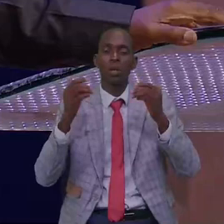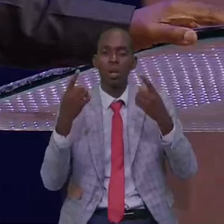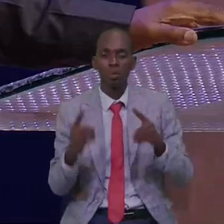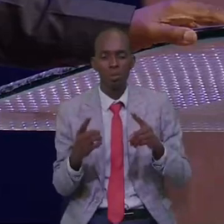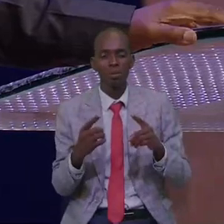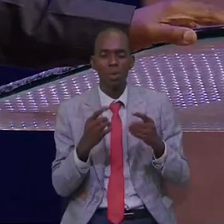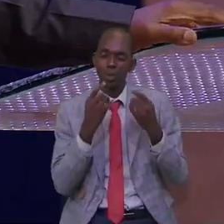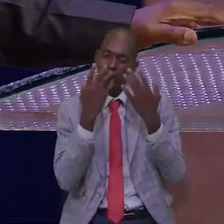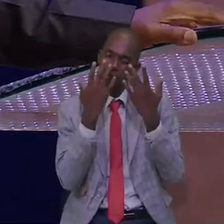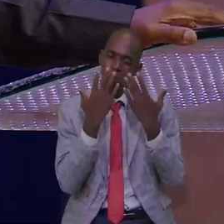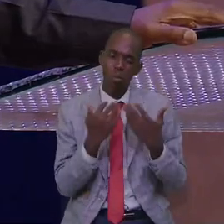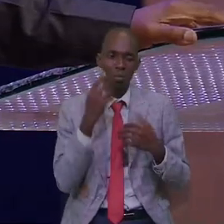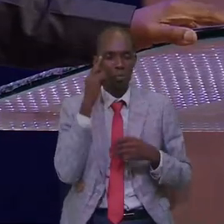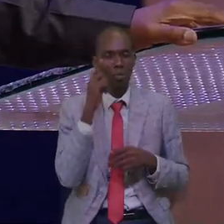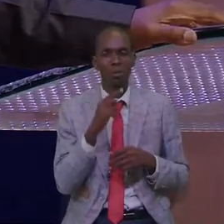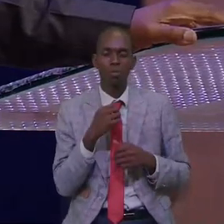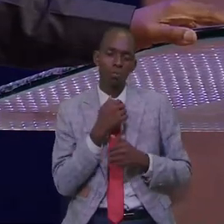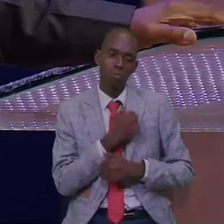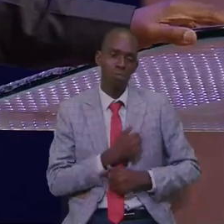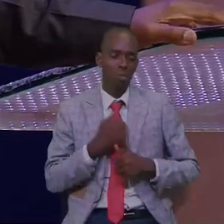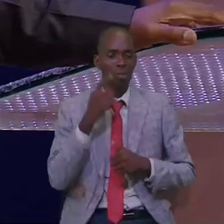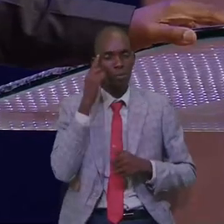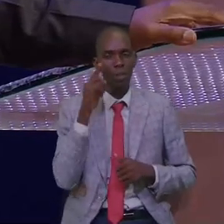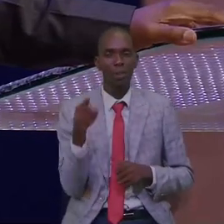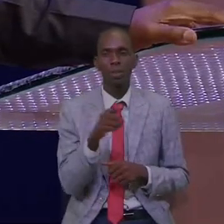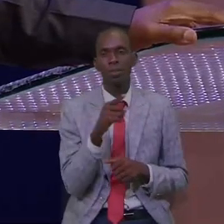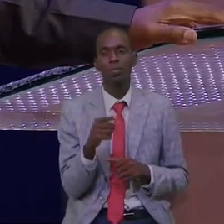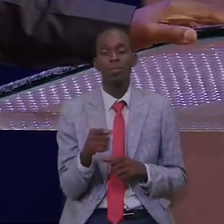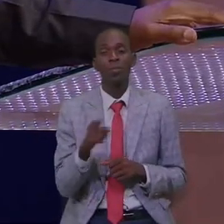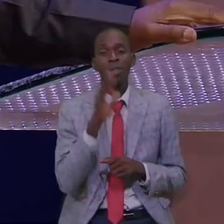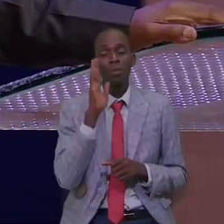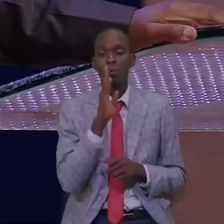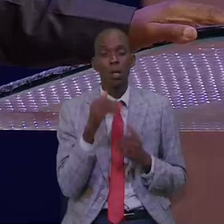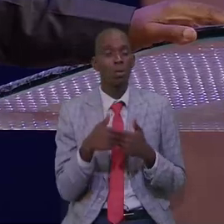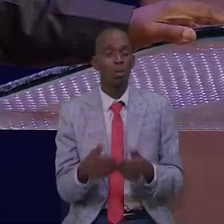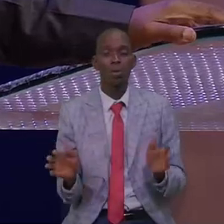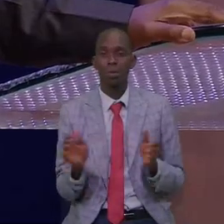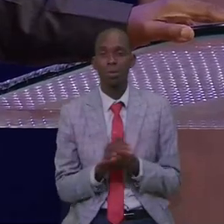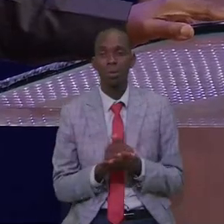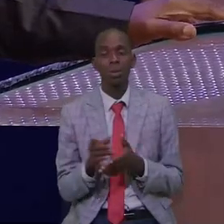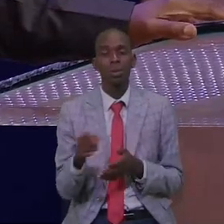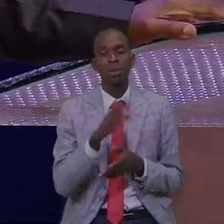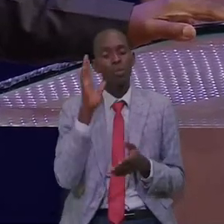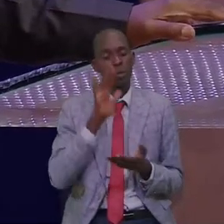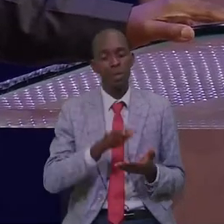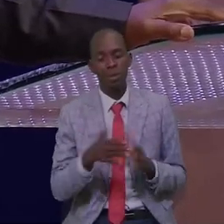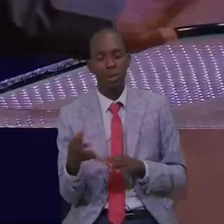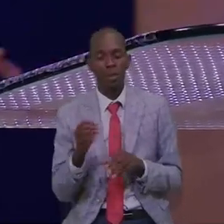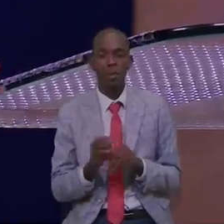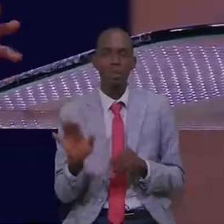eux, la tristesse pour eux, le chagrin pour eux, ils seront perdus. Ils vont mourir dans leur